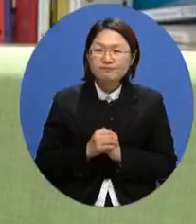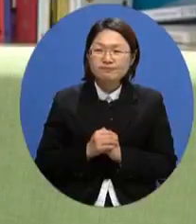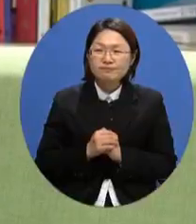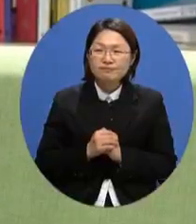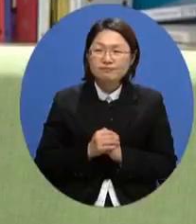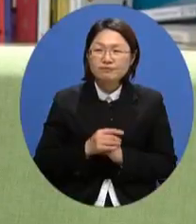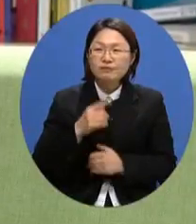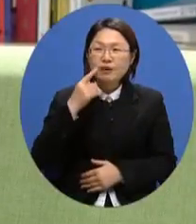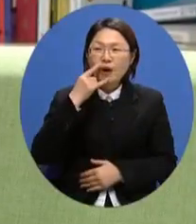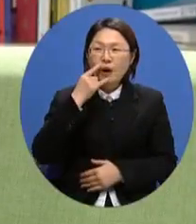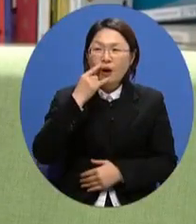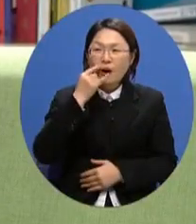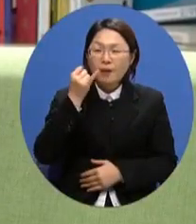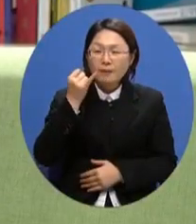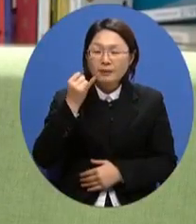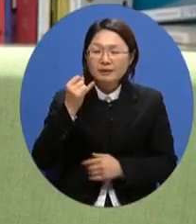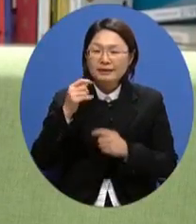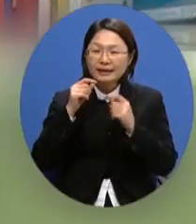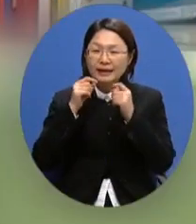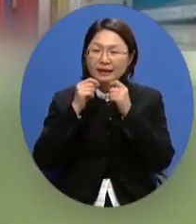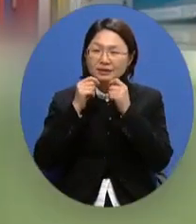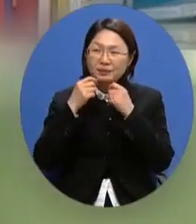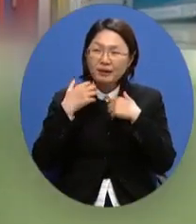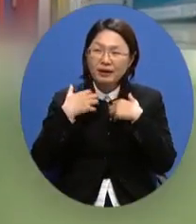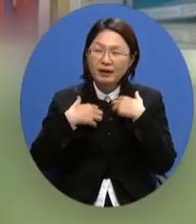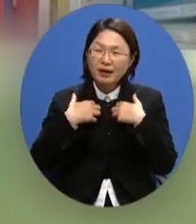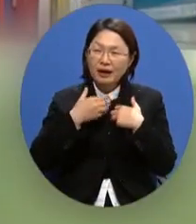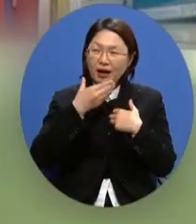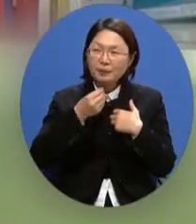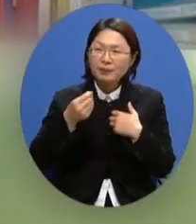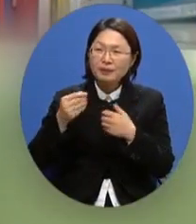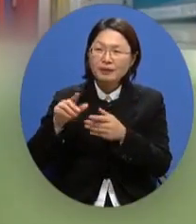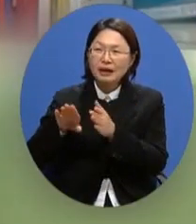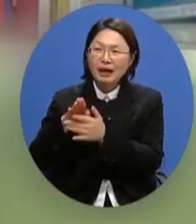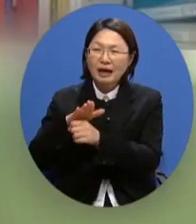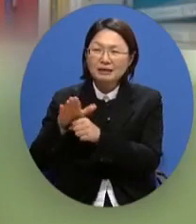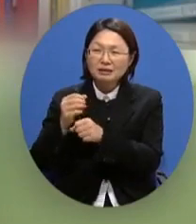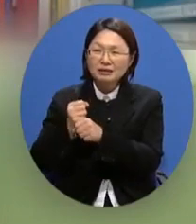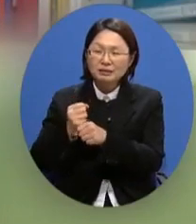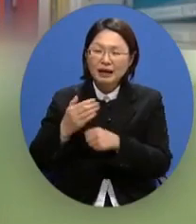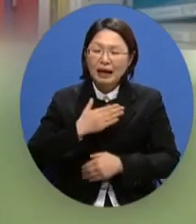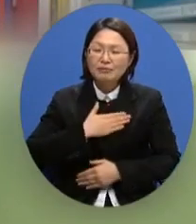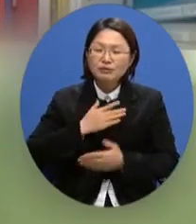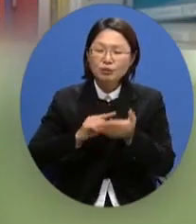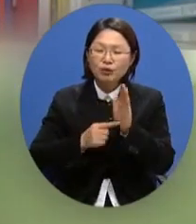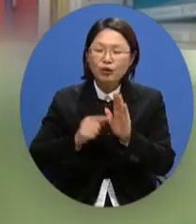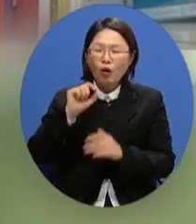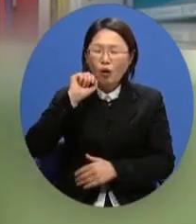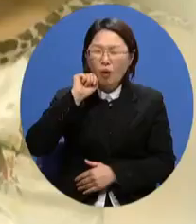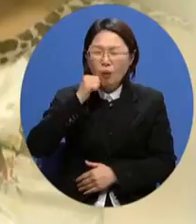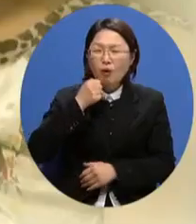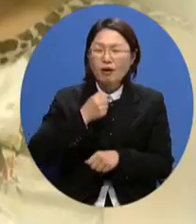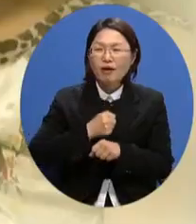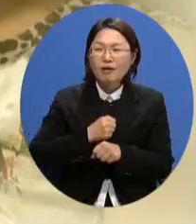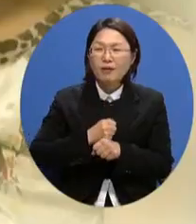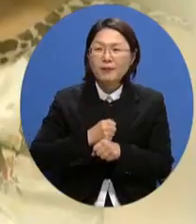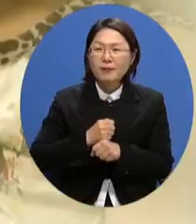어머님은 회피적인 애착 타입이라서요. 친밀한 관계, 그러니까 누구랑 좀 애교도 떨고 감정 표현하는 거 되게 힘들어해요.